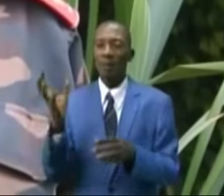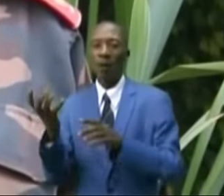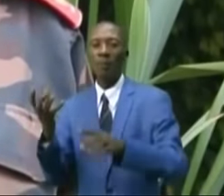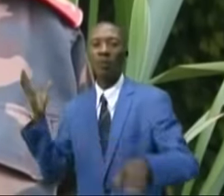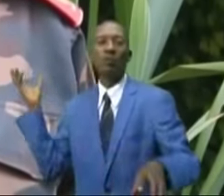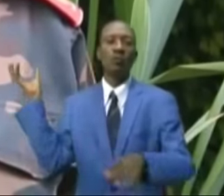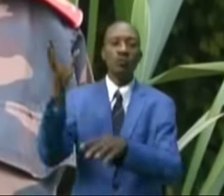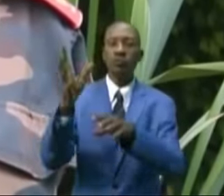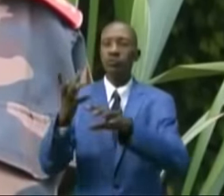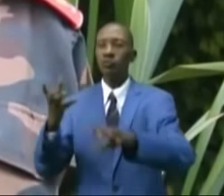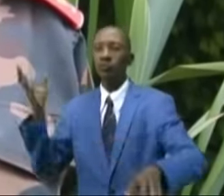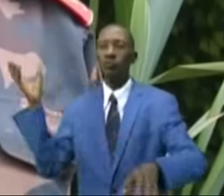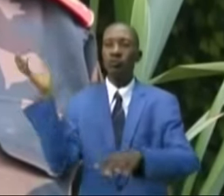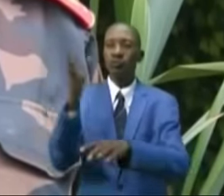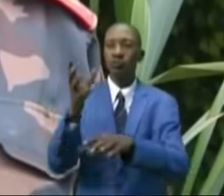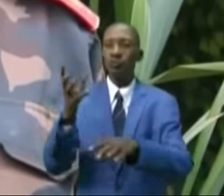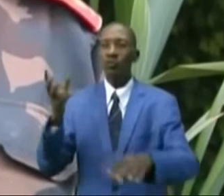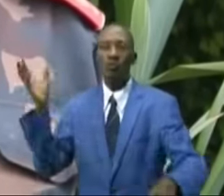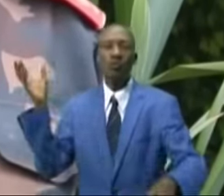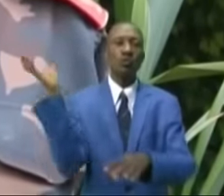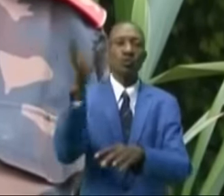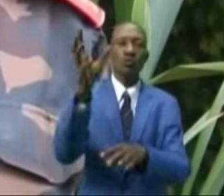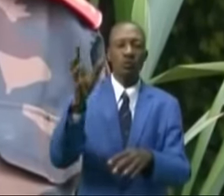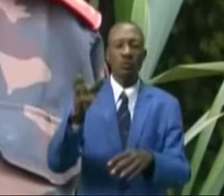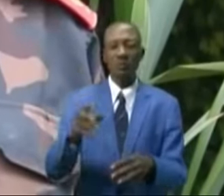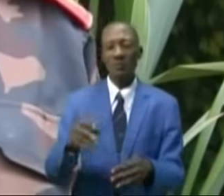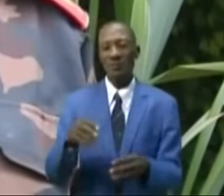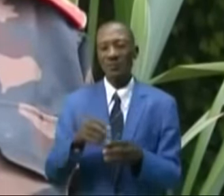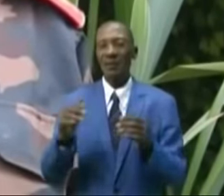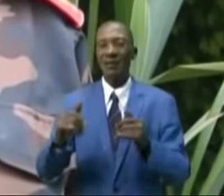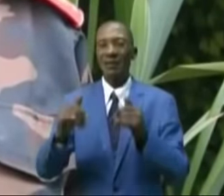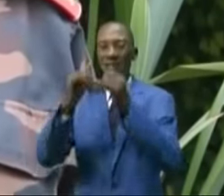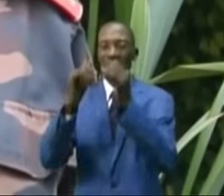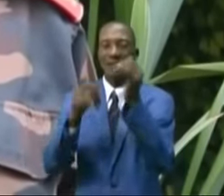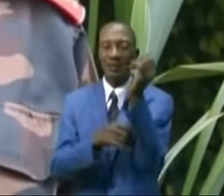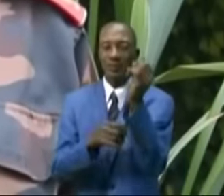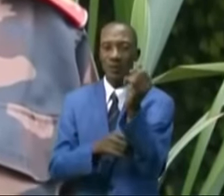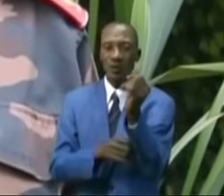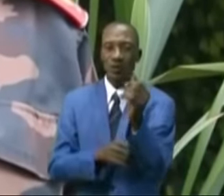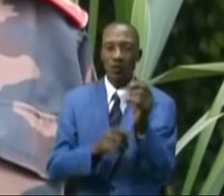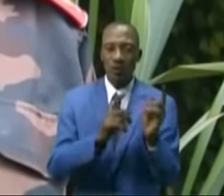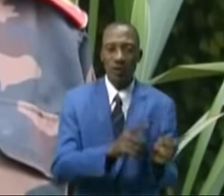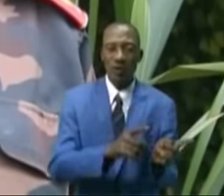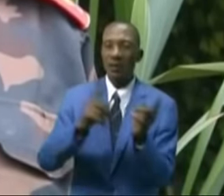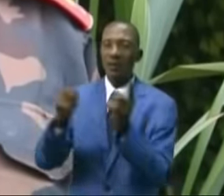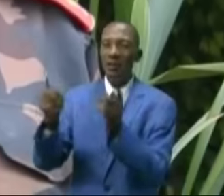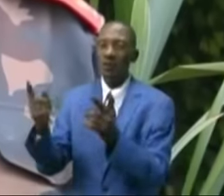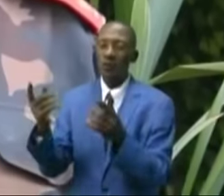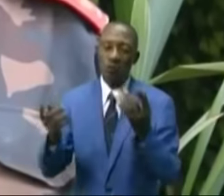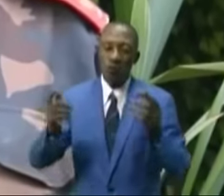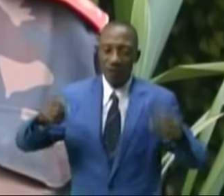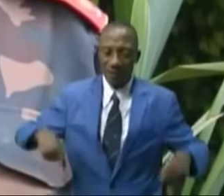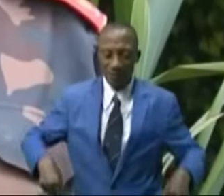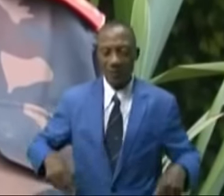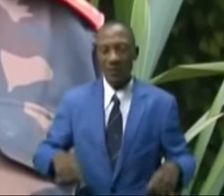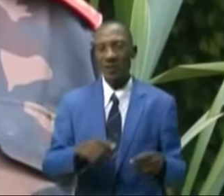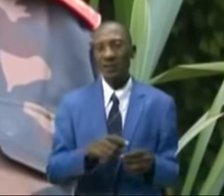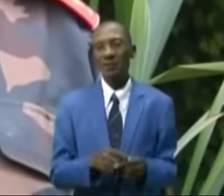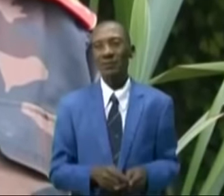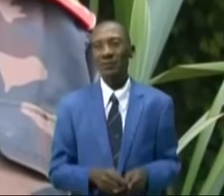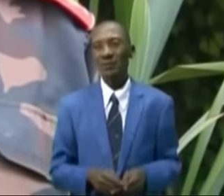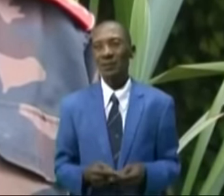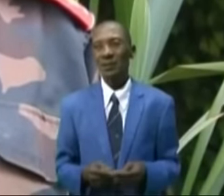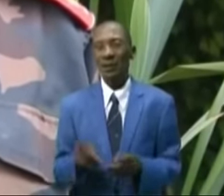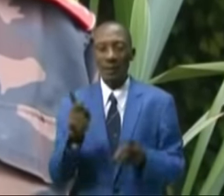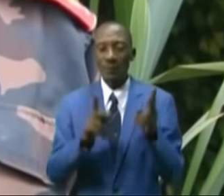Sepak à Mugunga. C'est déplorable, c'est un crime de guerre parce que c'est une population déplacée qui